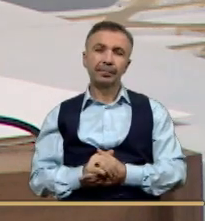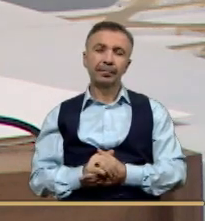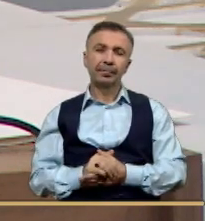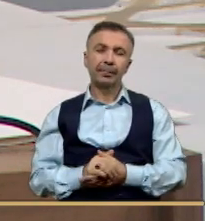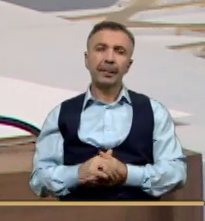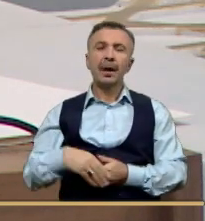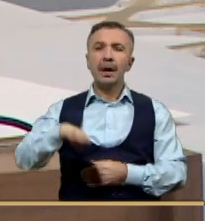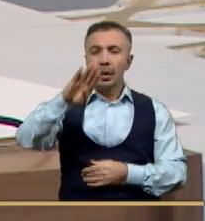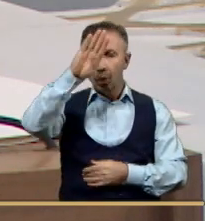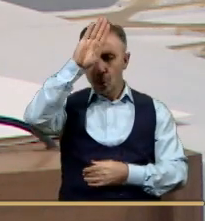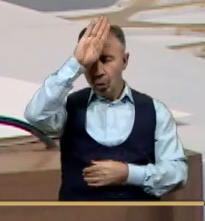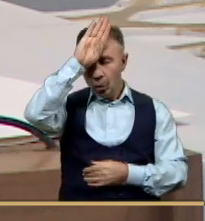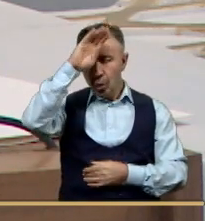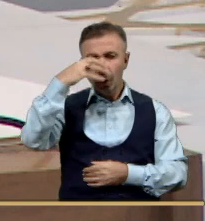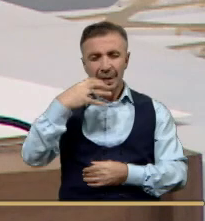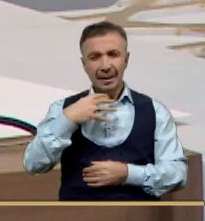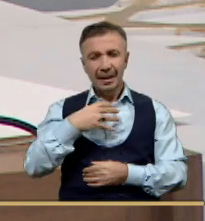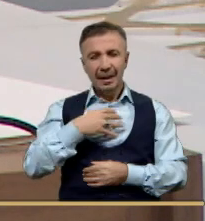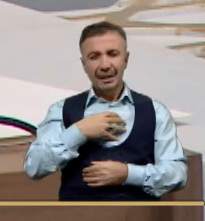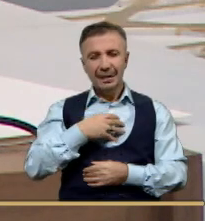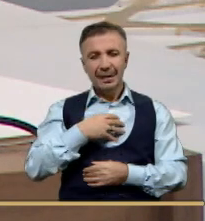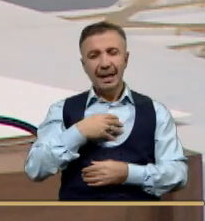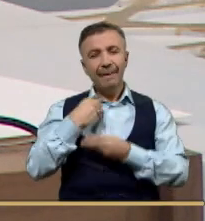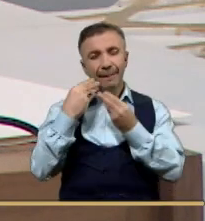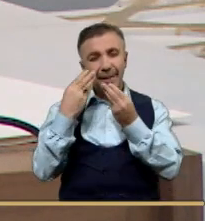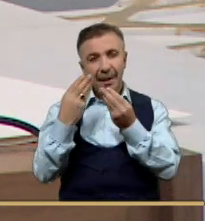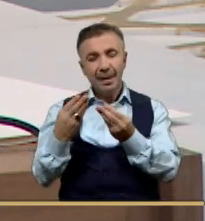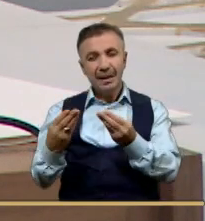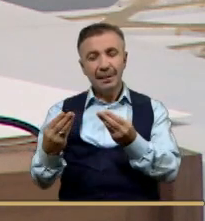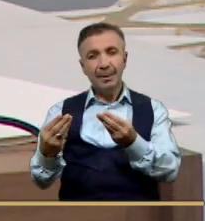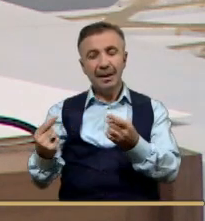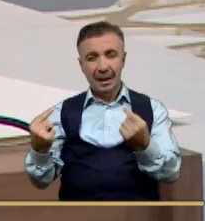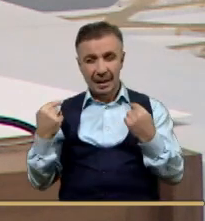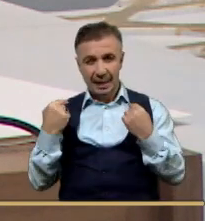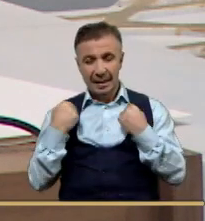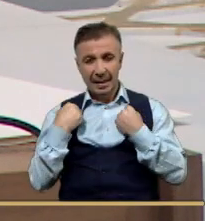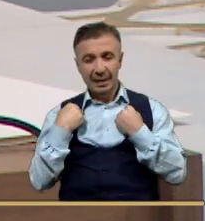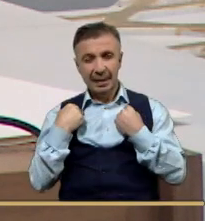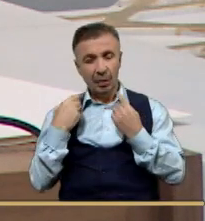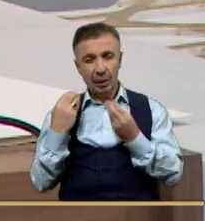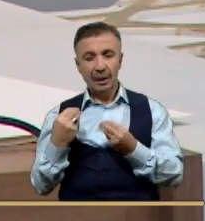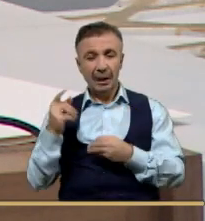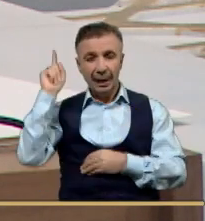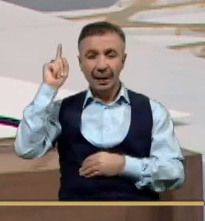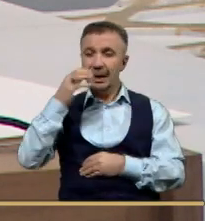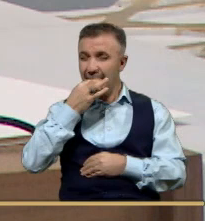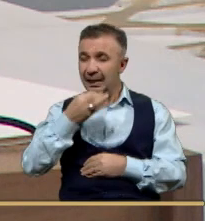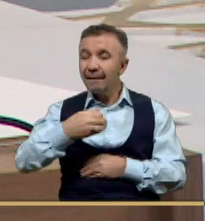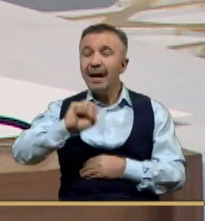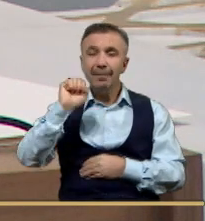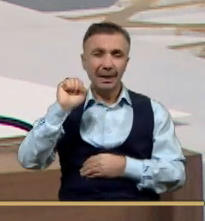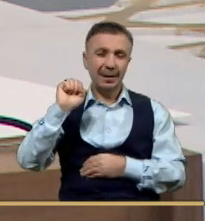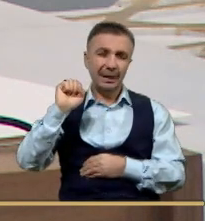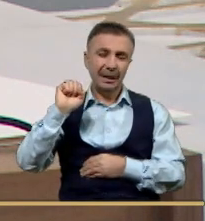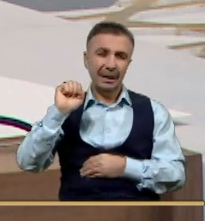hukukun kendisine vermediği bir yetkiyi kullanarak, Cenab-ı Hakk'ın kendisine vermediği bir hakkı,